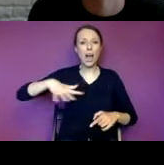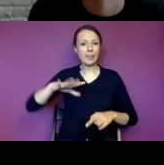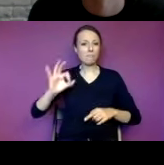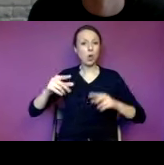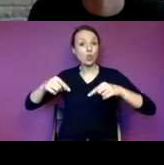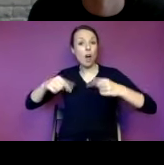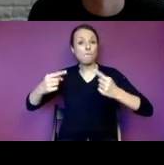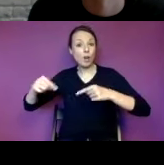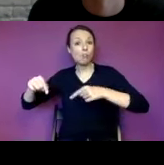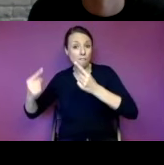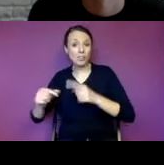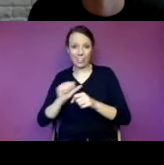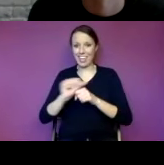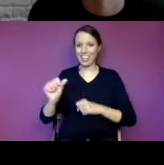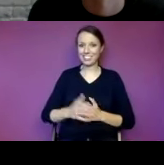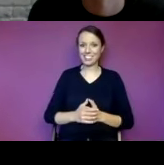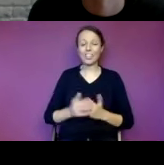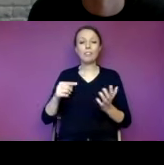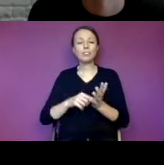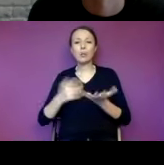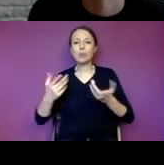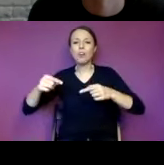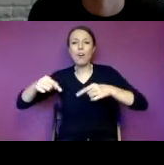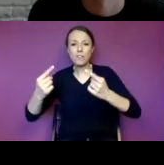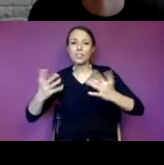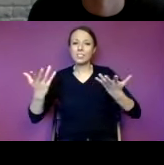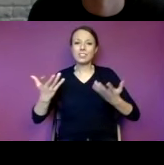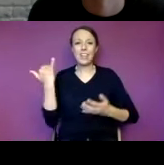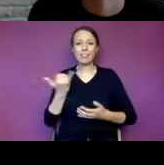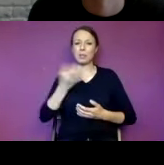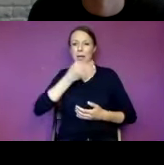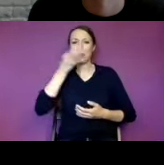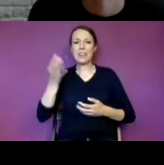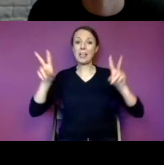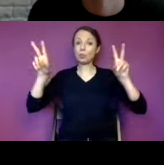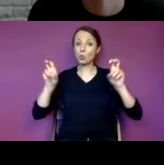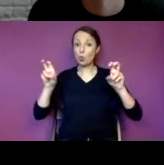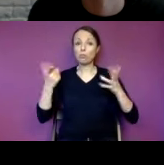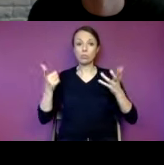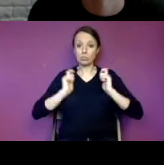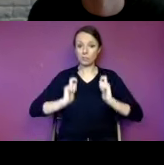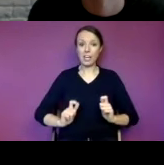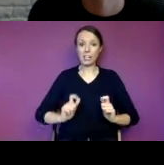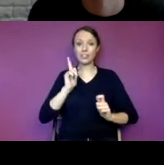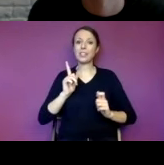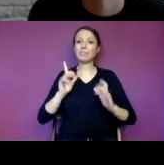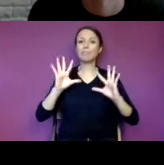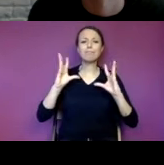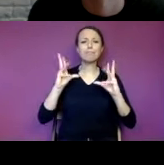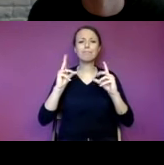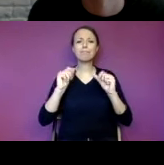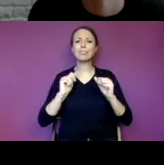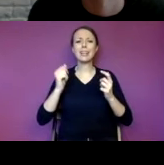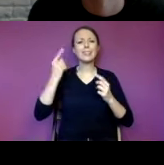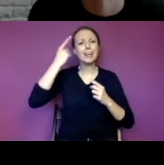tego, czy wieś powinna zostać w cudzysłowie, tak jakby tą idylliczną, czy się modernizować, bardzo często nie